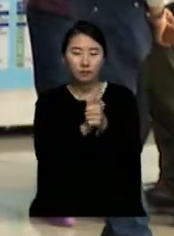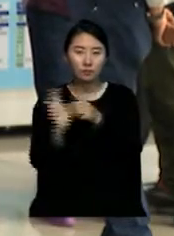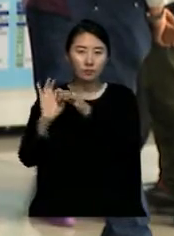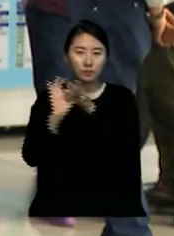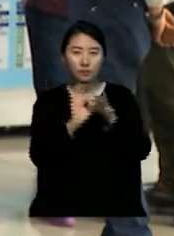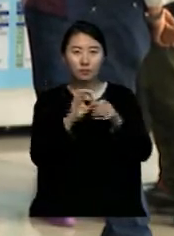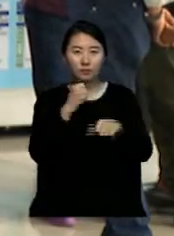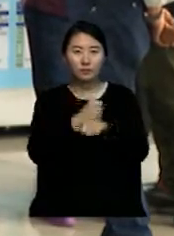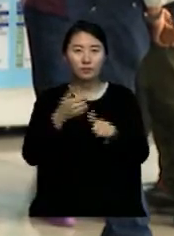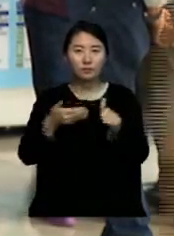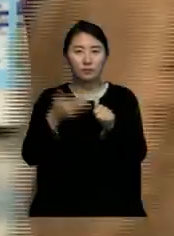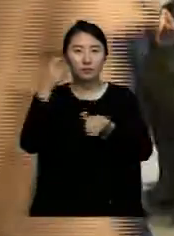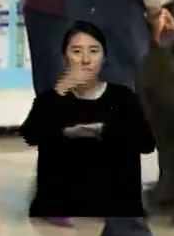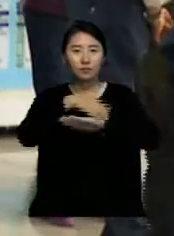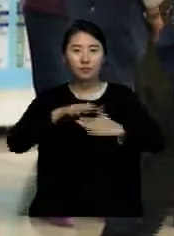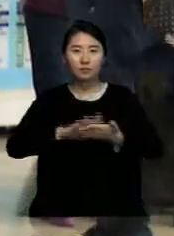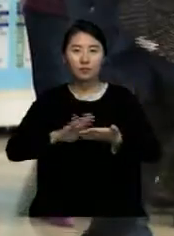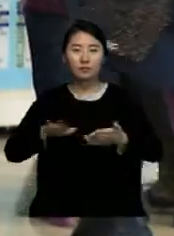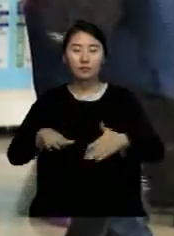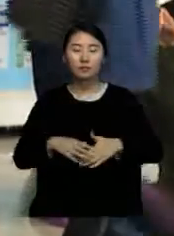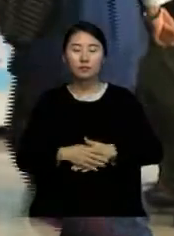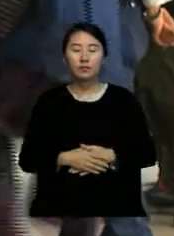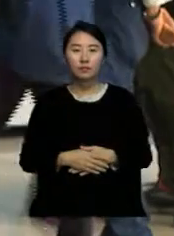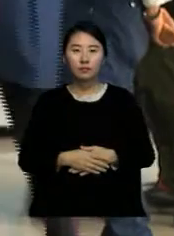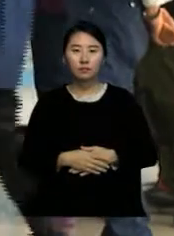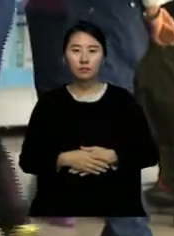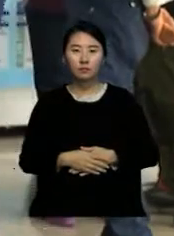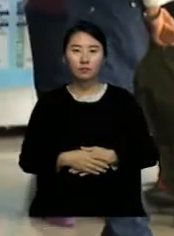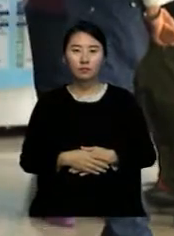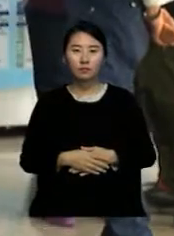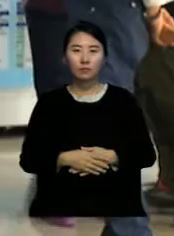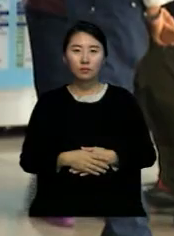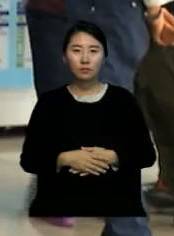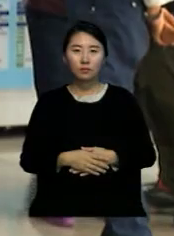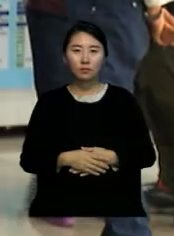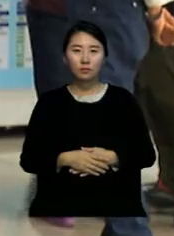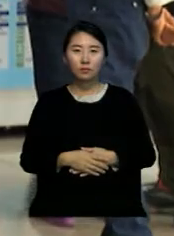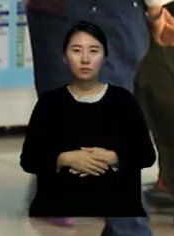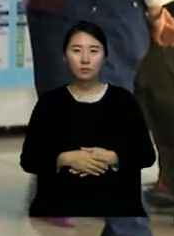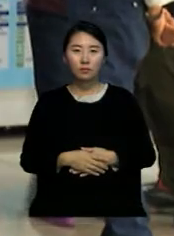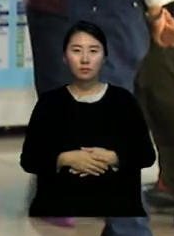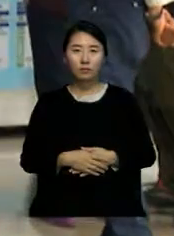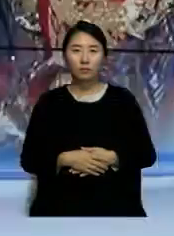지속적으로 제공할 예정입니다. 딜라이브 서울경기 케이블TV 김정표입니다.